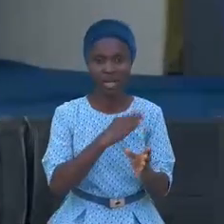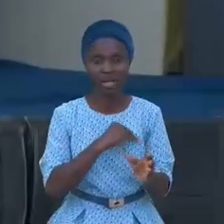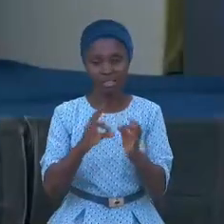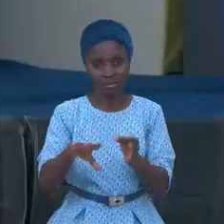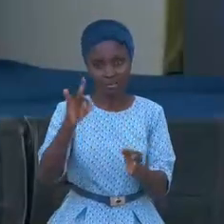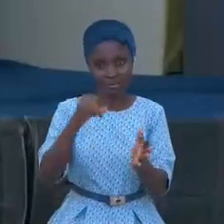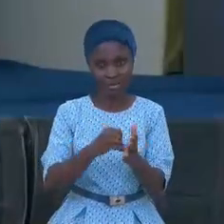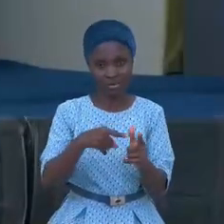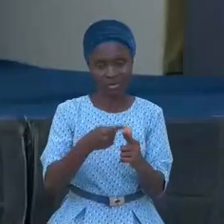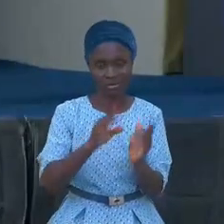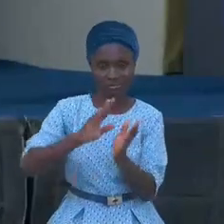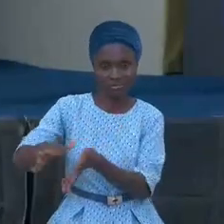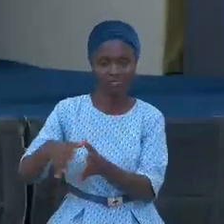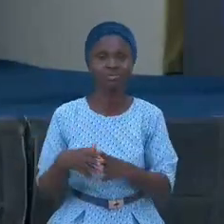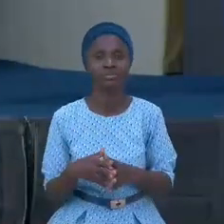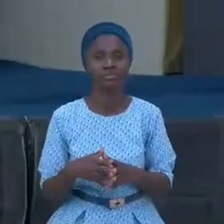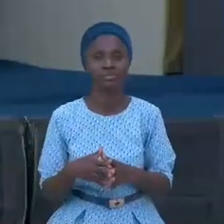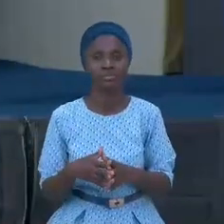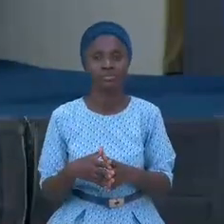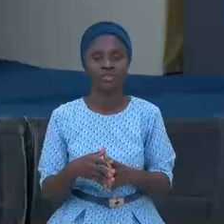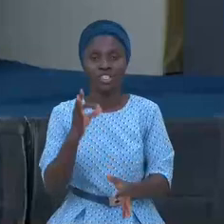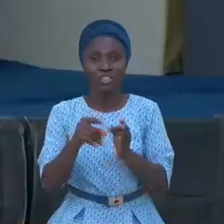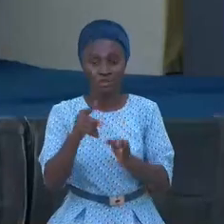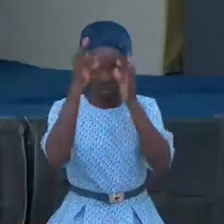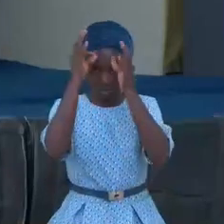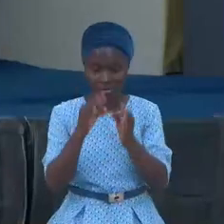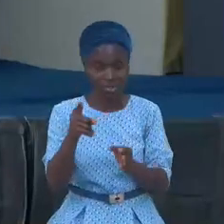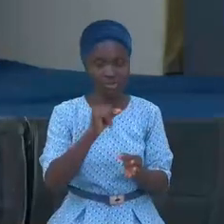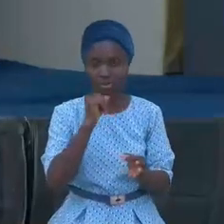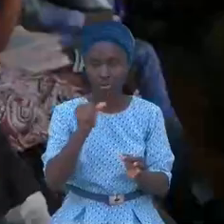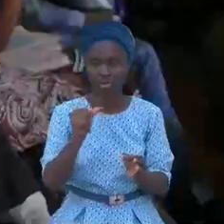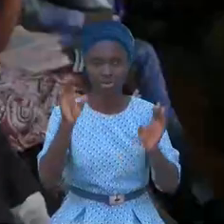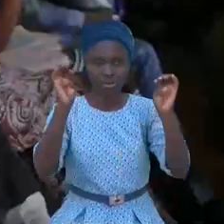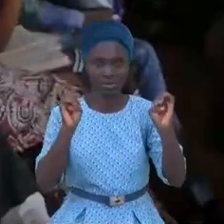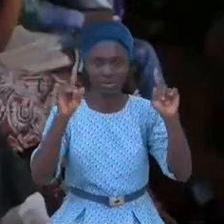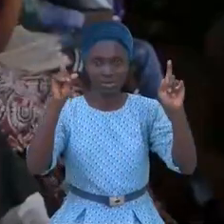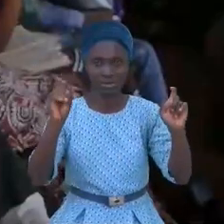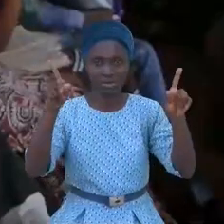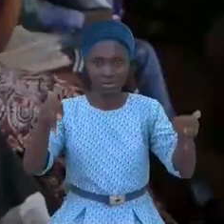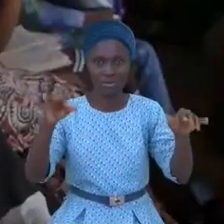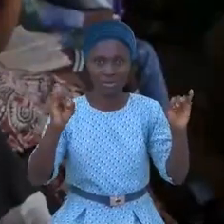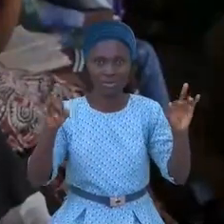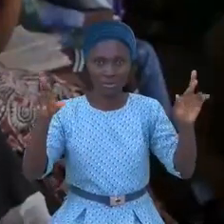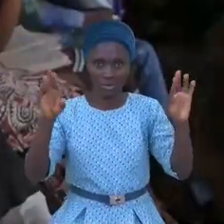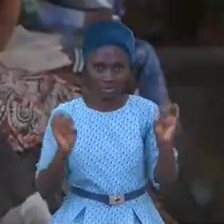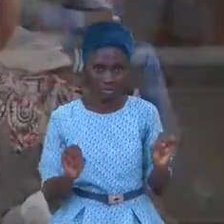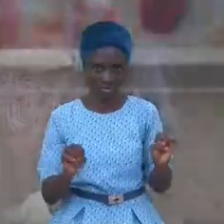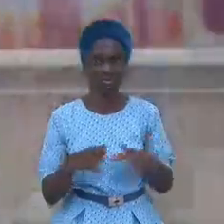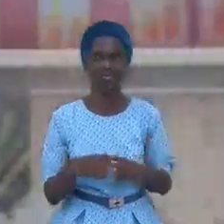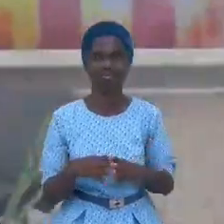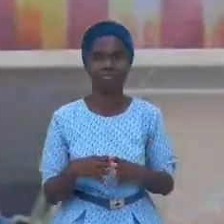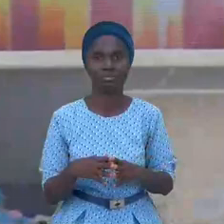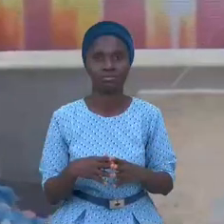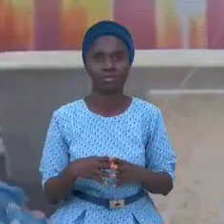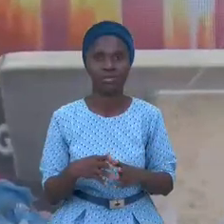jamais venir à une date d'expiration. Je ne vais pas expirer. Ils vont dire, pourquoi est-ce que tu